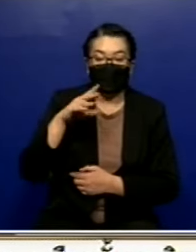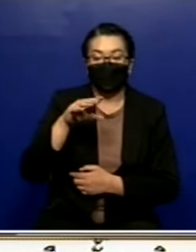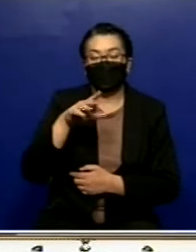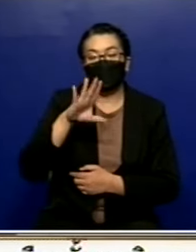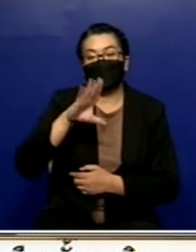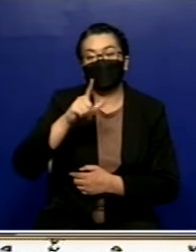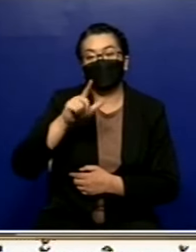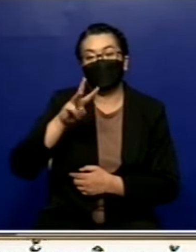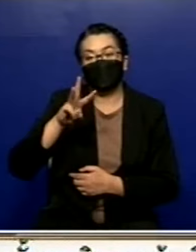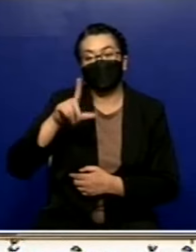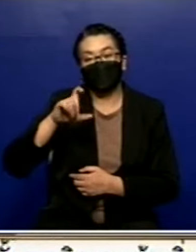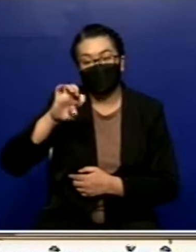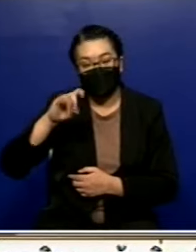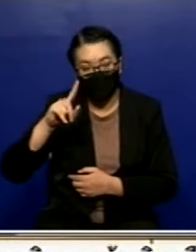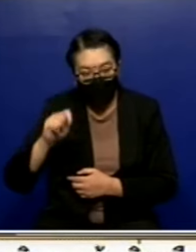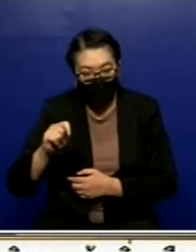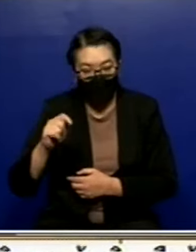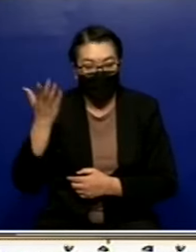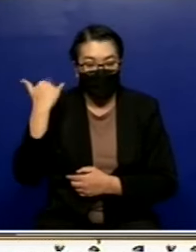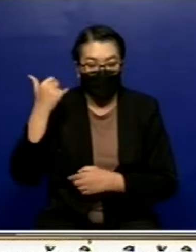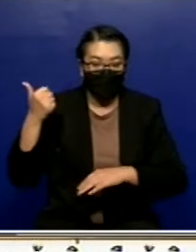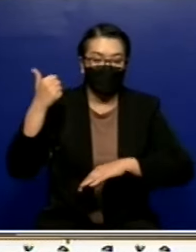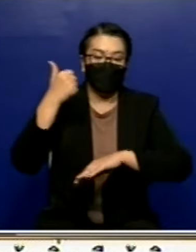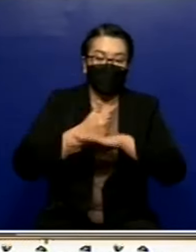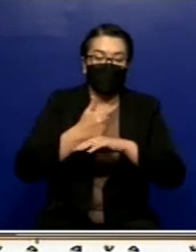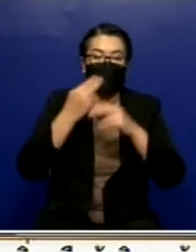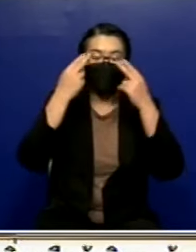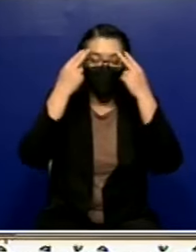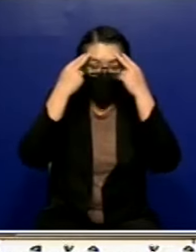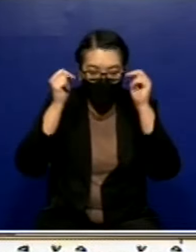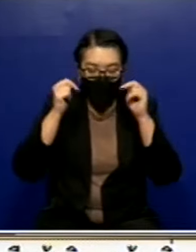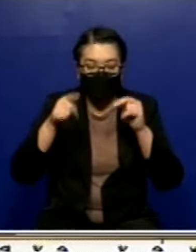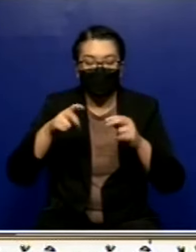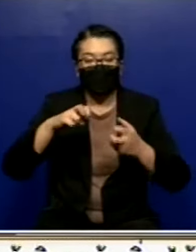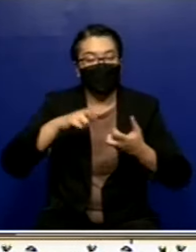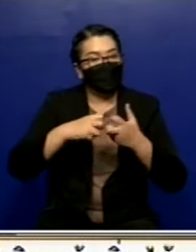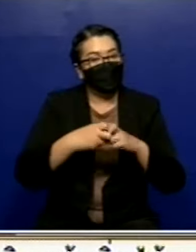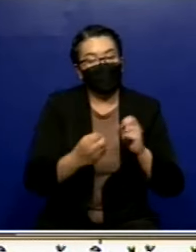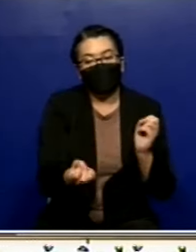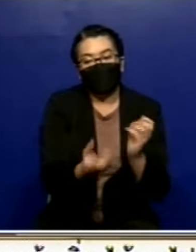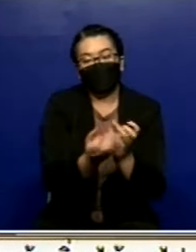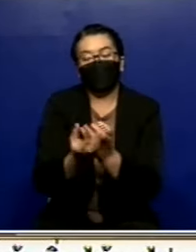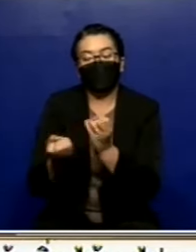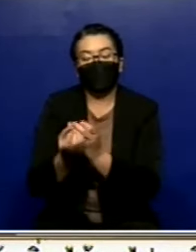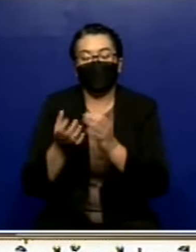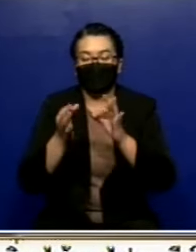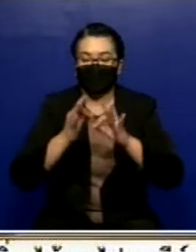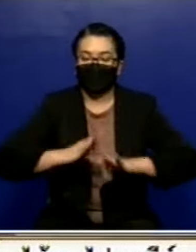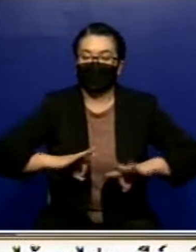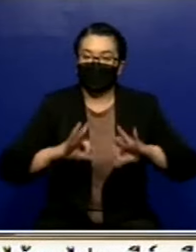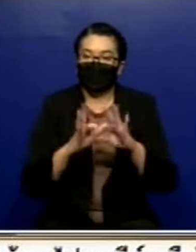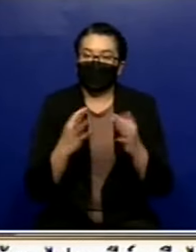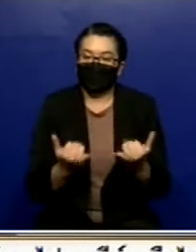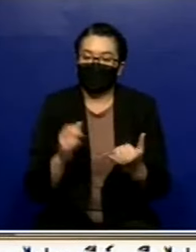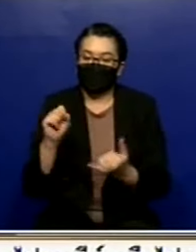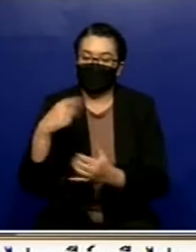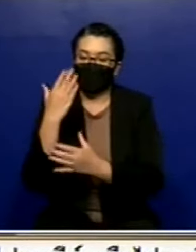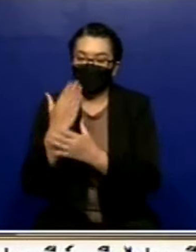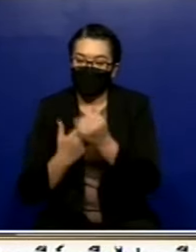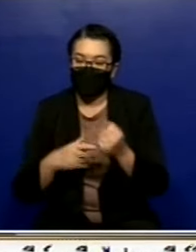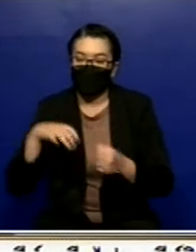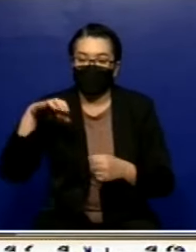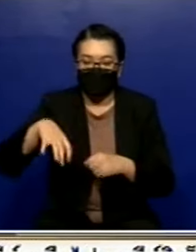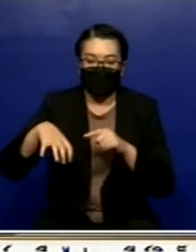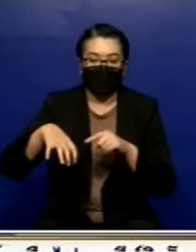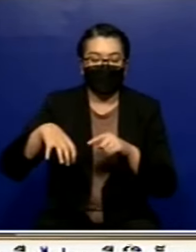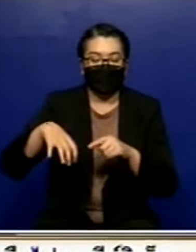็ายกเองปัญหารเกิขึ้นมากมายนี่ครับเป็ข้อที่บงชี้ใหเหนว่าวนนี้ สภาพัติ ยืนอย